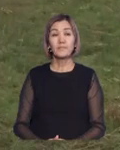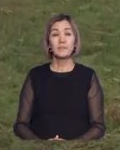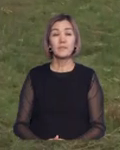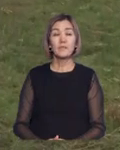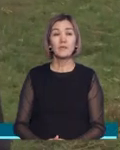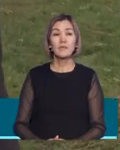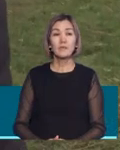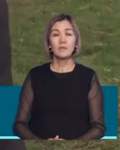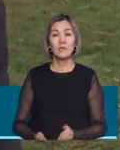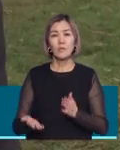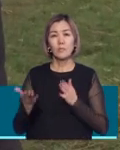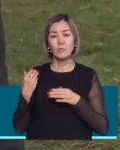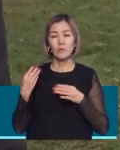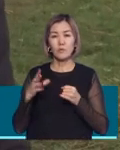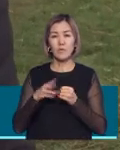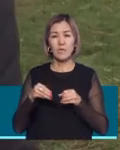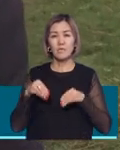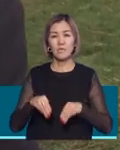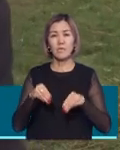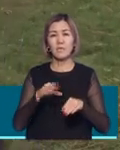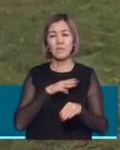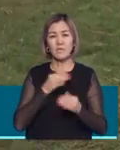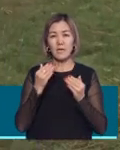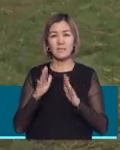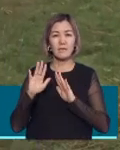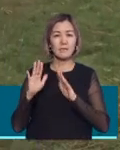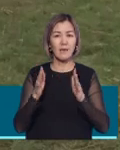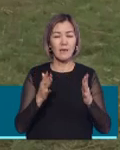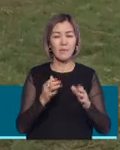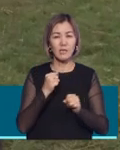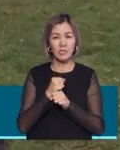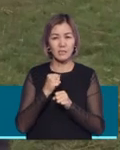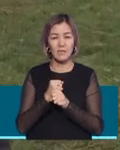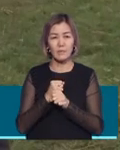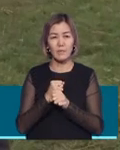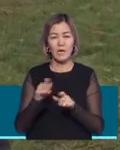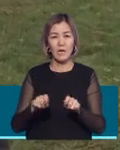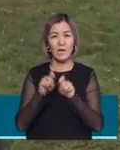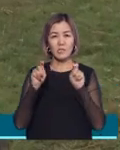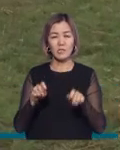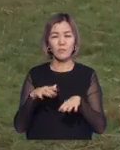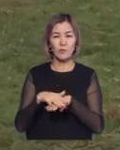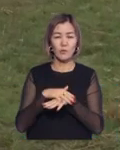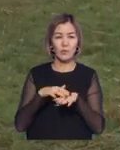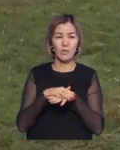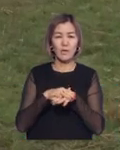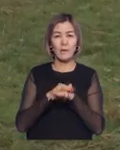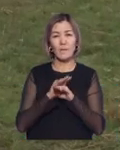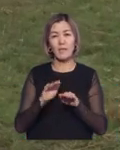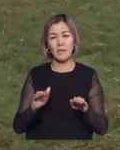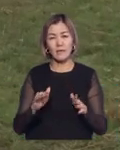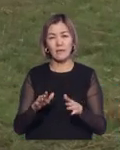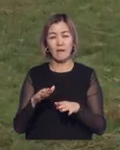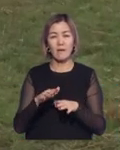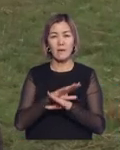бұрын егін егілетін жер еді. Мына жерге саябақ жасалып, мынау біздің тұрғындарға, балаларға болса да,